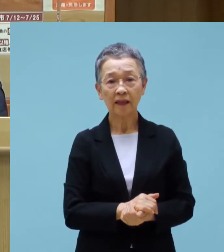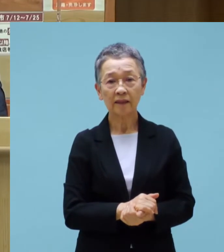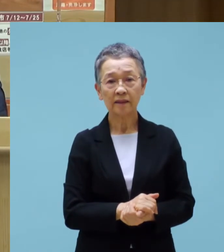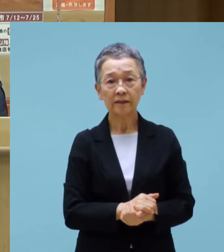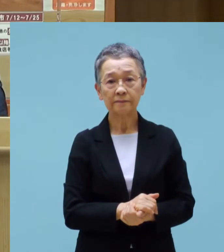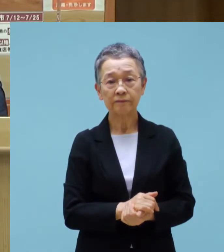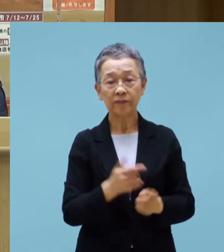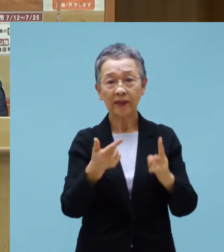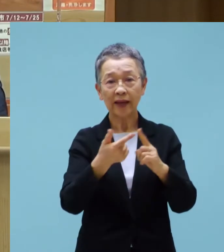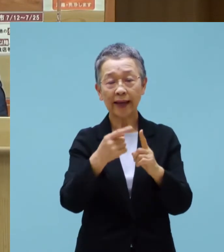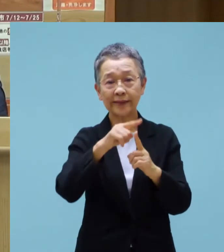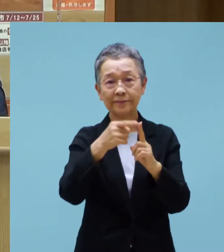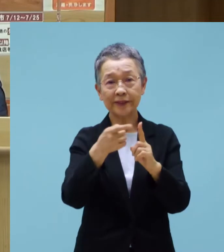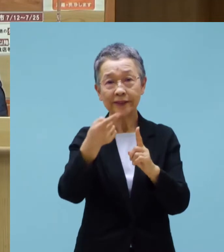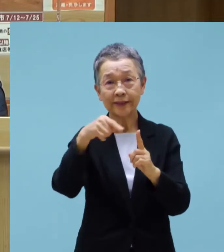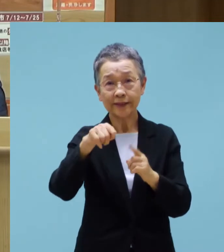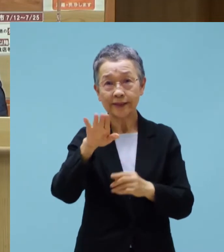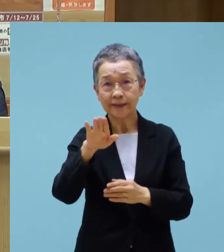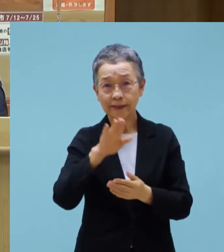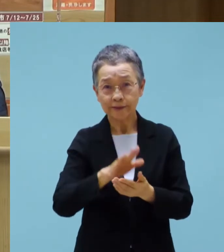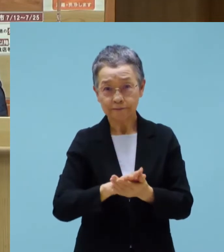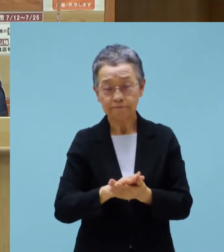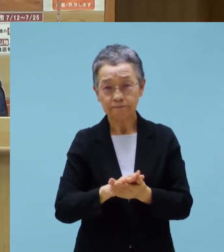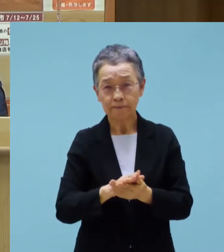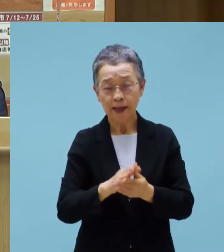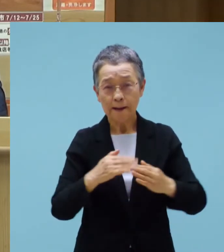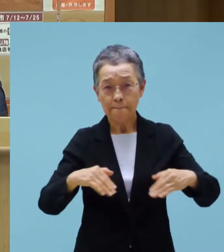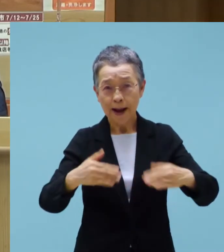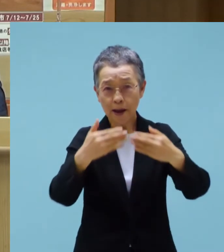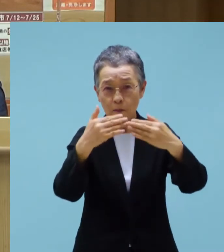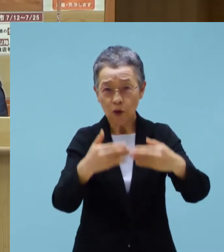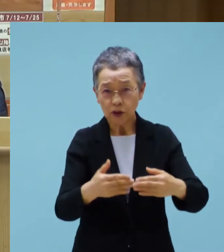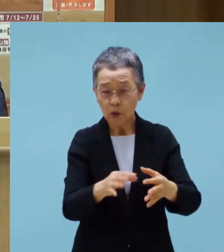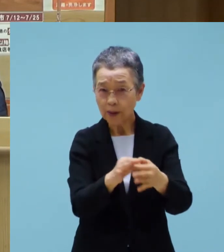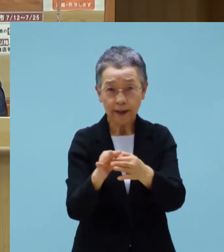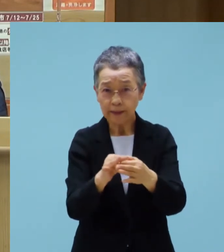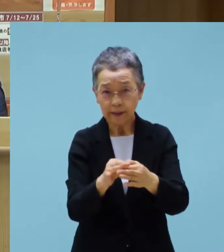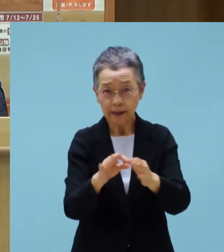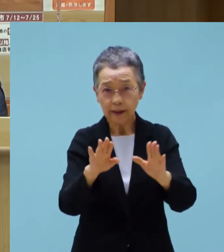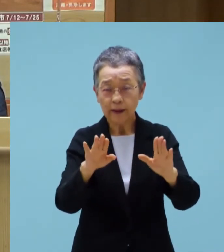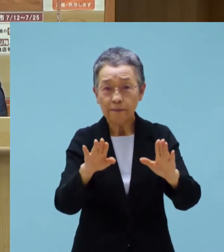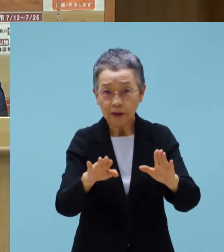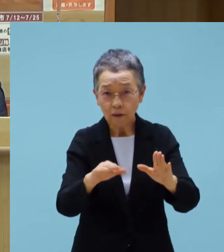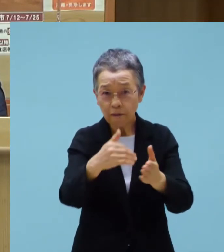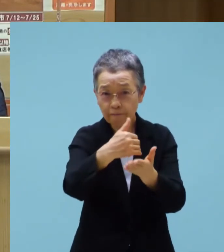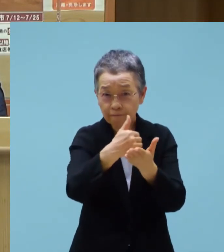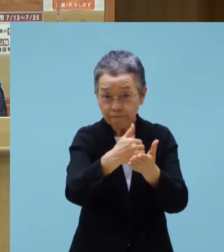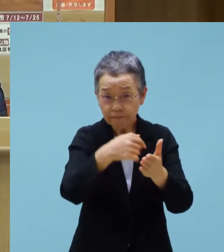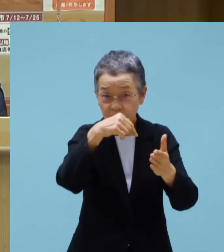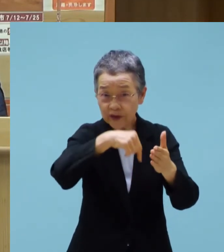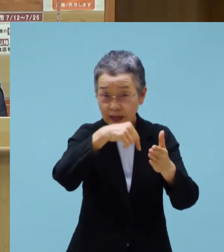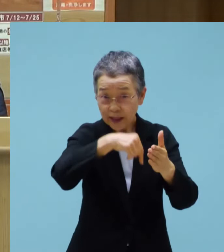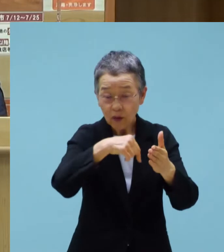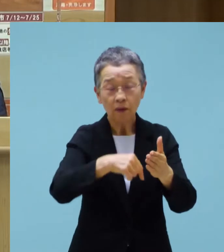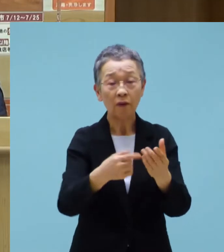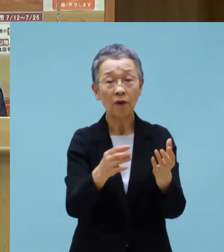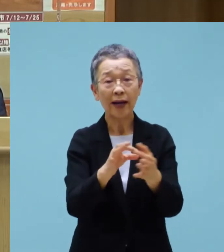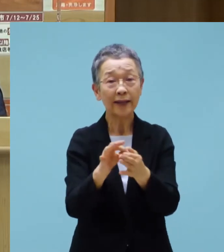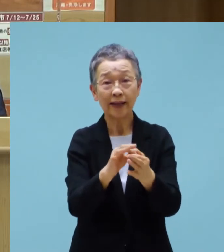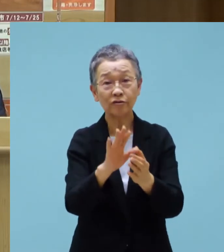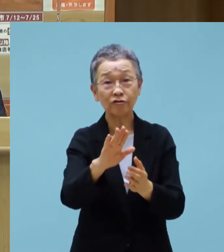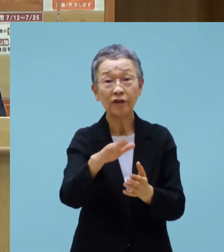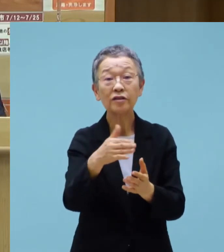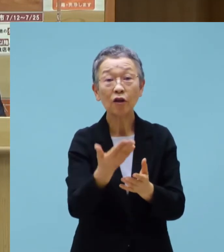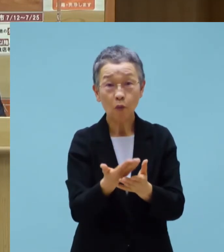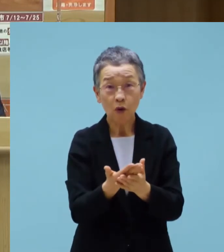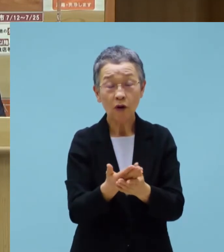HBC 竹村です。まん延防止の関係で教えていただきたいんですが、今の、朝日さんの質問と関連してなんですが、札